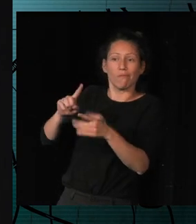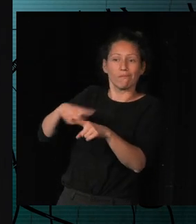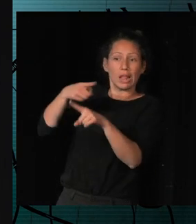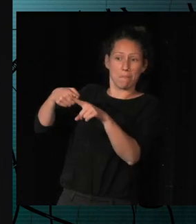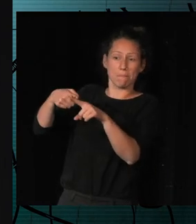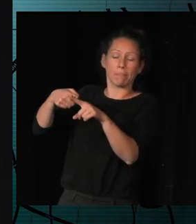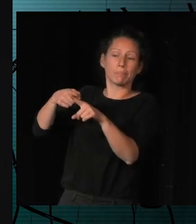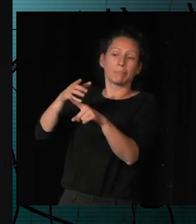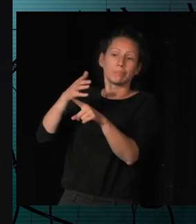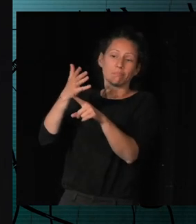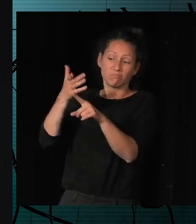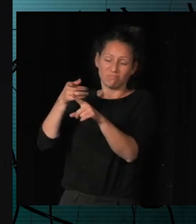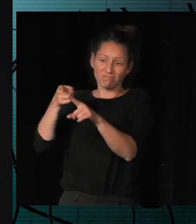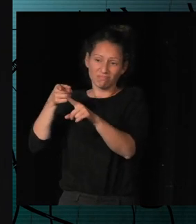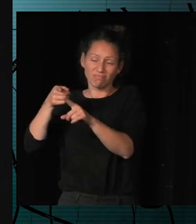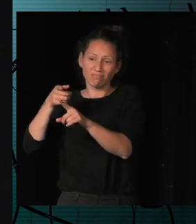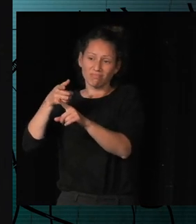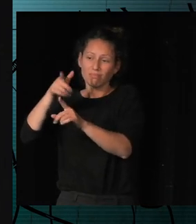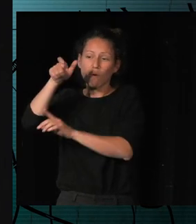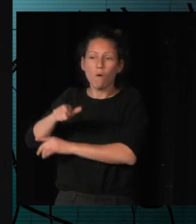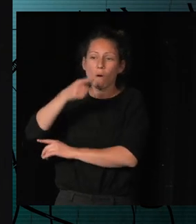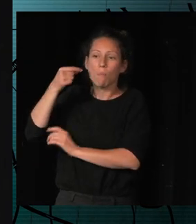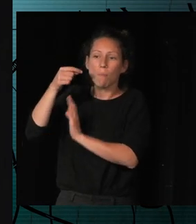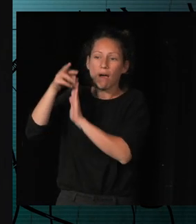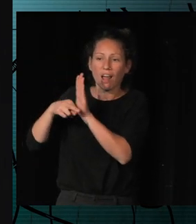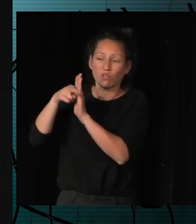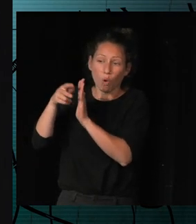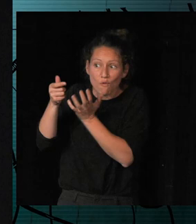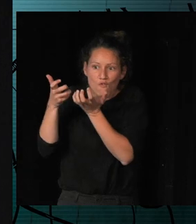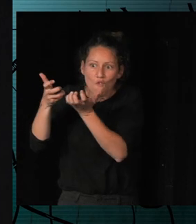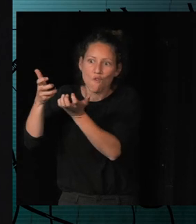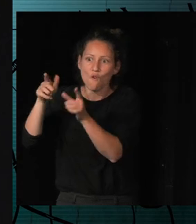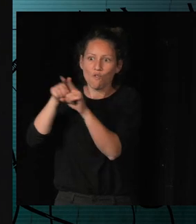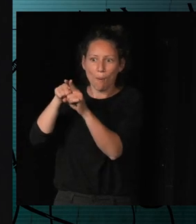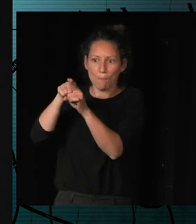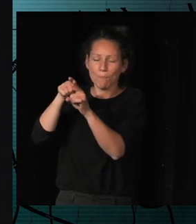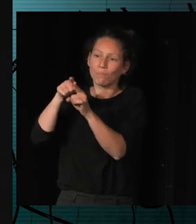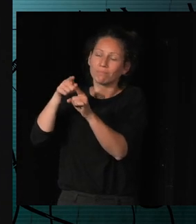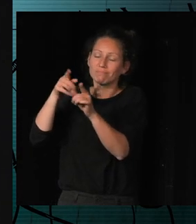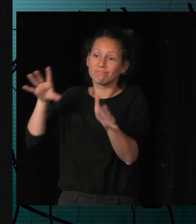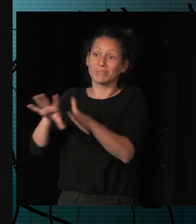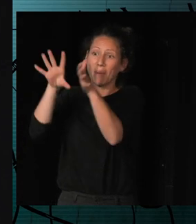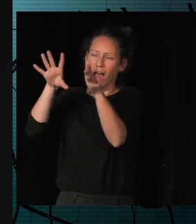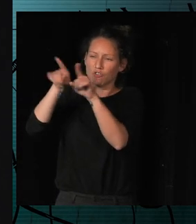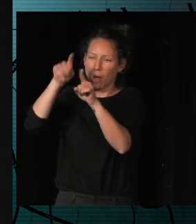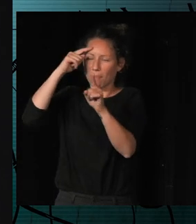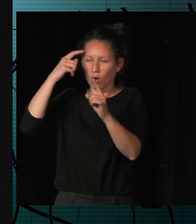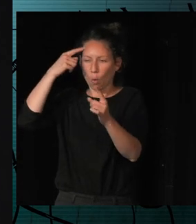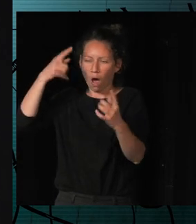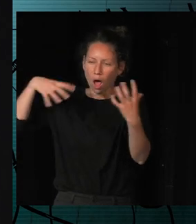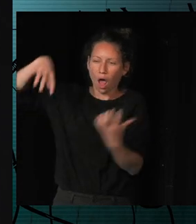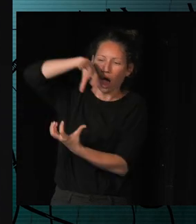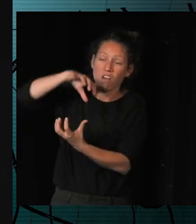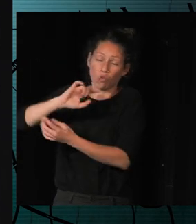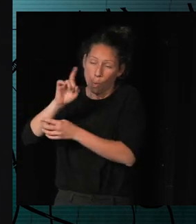américain euh qui est quelque chose où justement ben le diable redevient le diable et Dieu aide alors leur foi aveugle